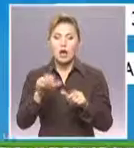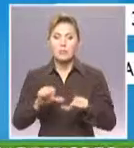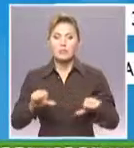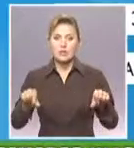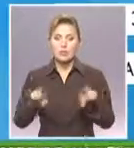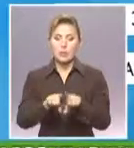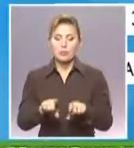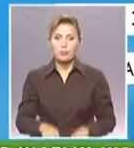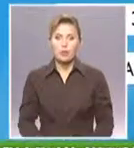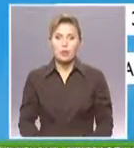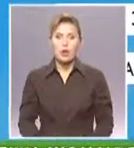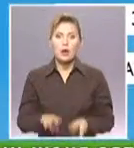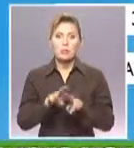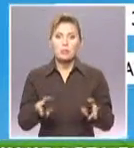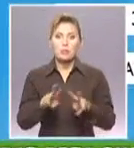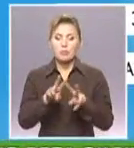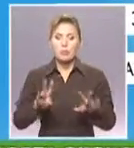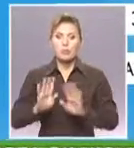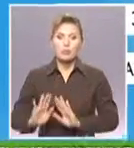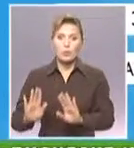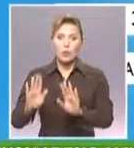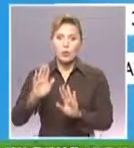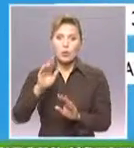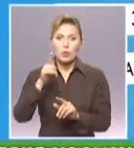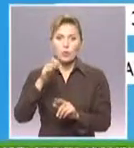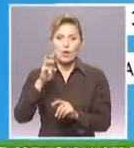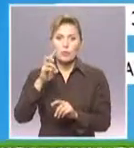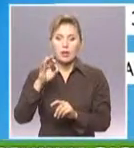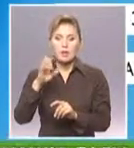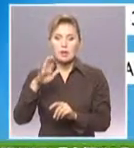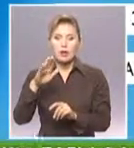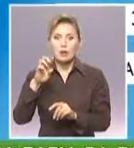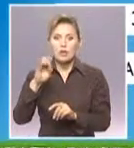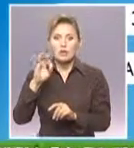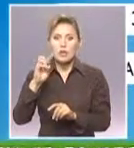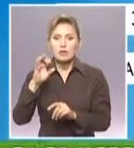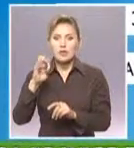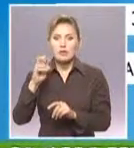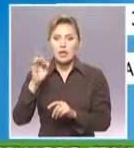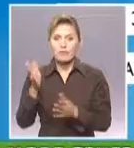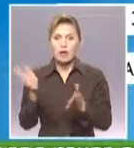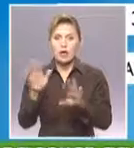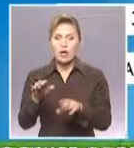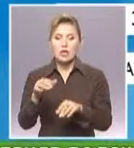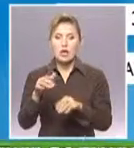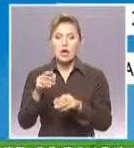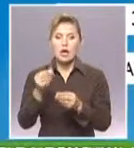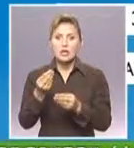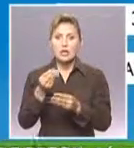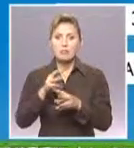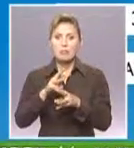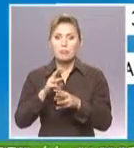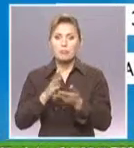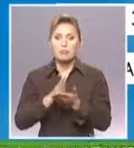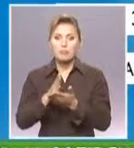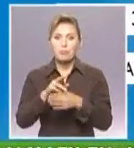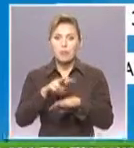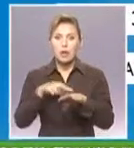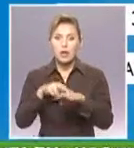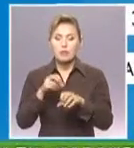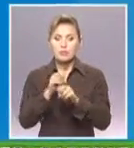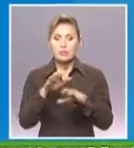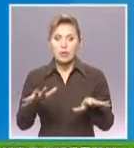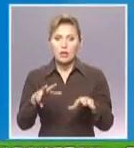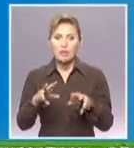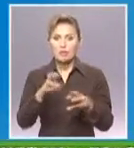Ал премьер-министрдің орынбасары болып, Гүлшара Әбдіқалықова мен Бақытжан Сағынтаев қана қалды. Сондай қаржы полициясы таратылып, мемлекеттік